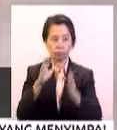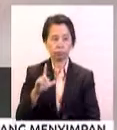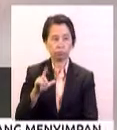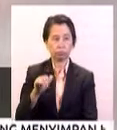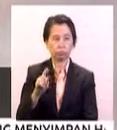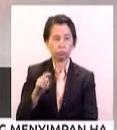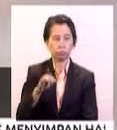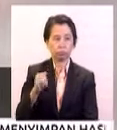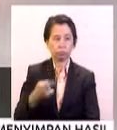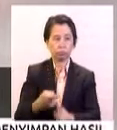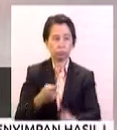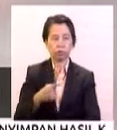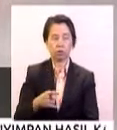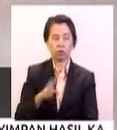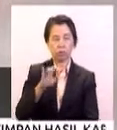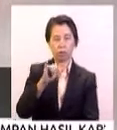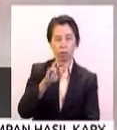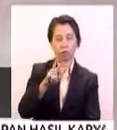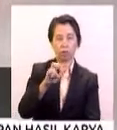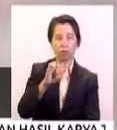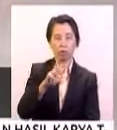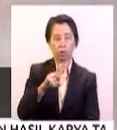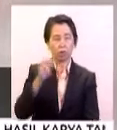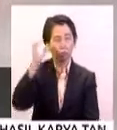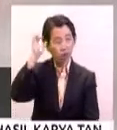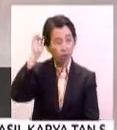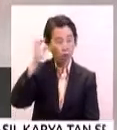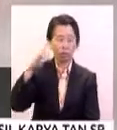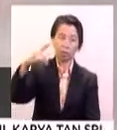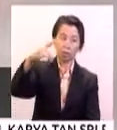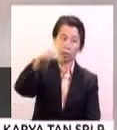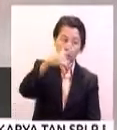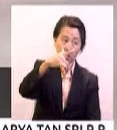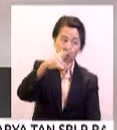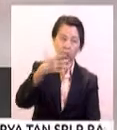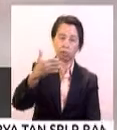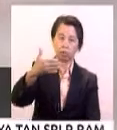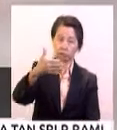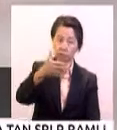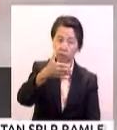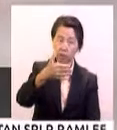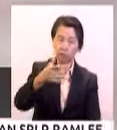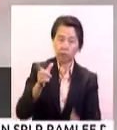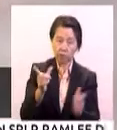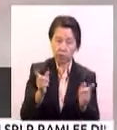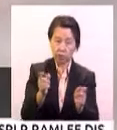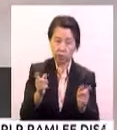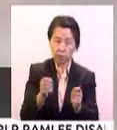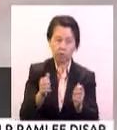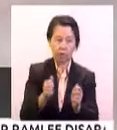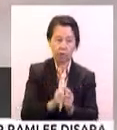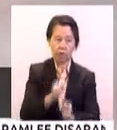Latitiaki dari Ivory Coast menggayakan rambut berbentuk kapal terbang, ikan, kala jengking